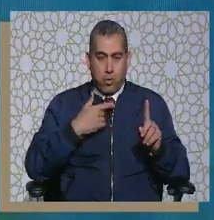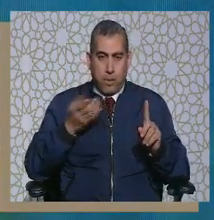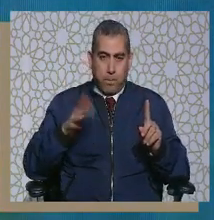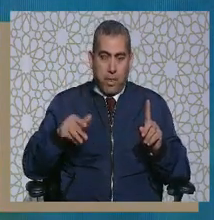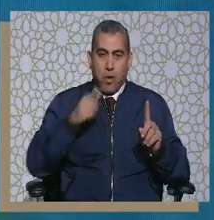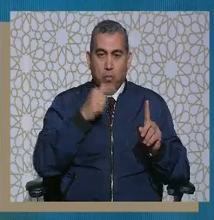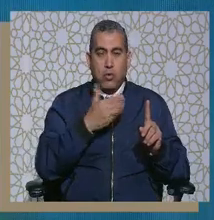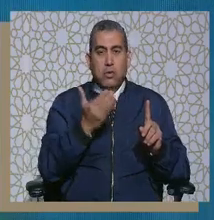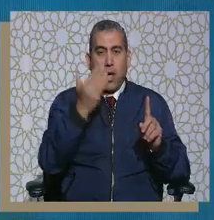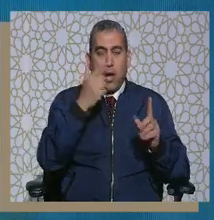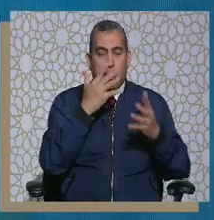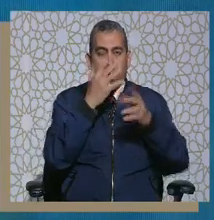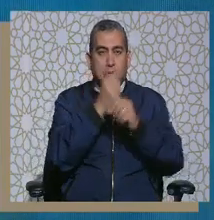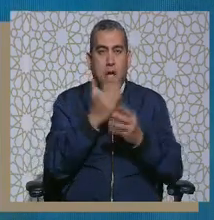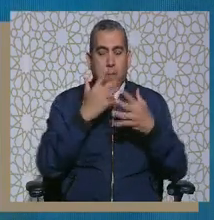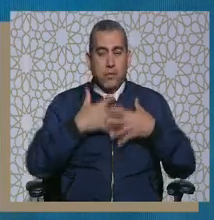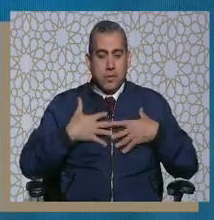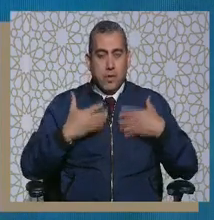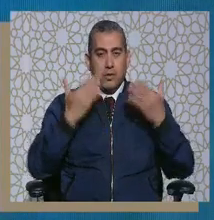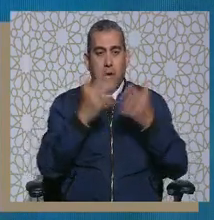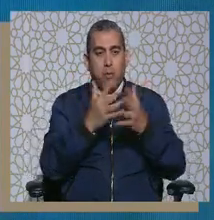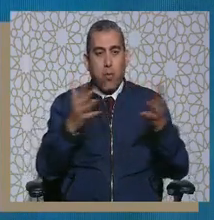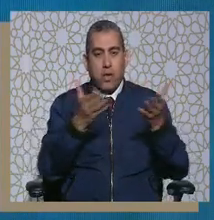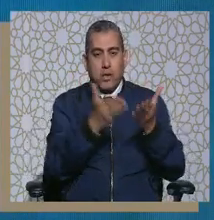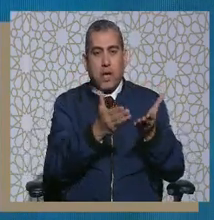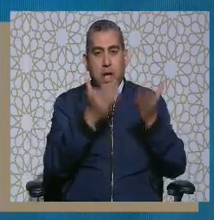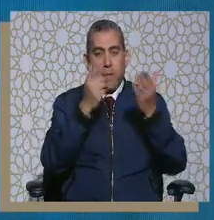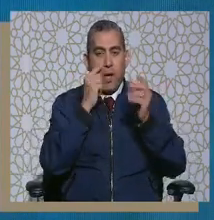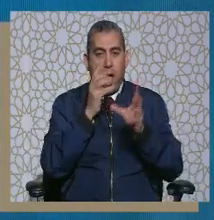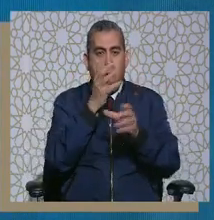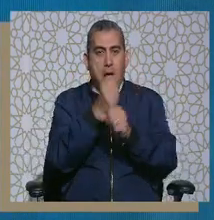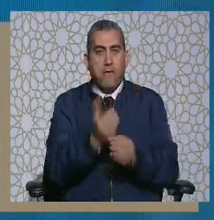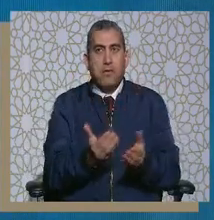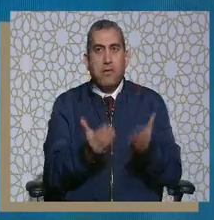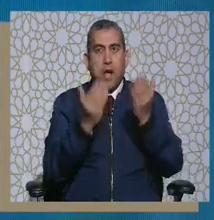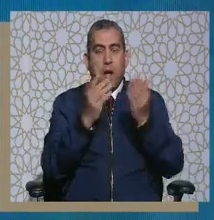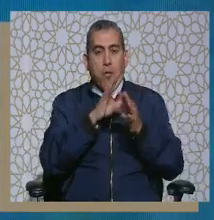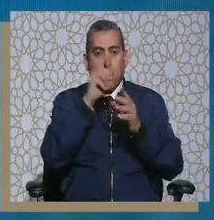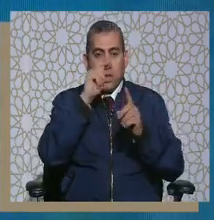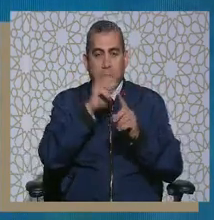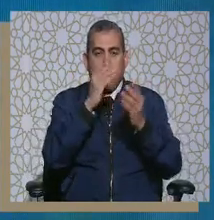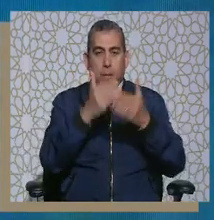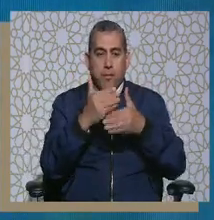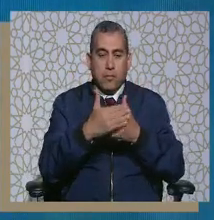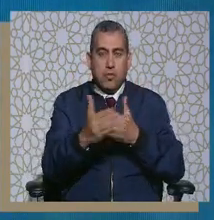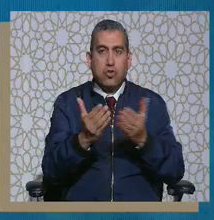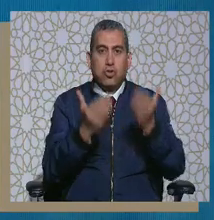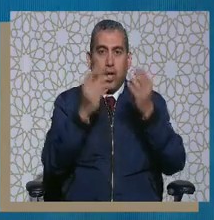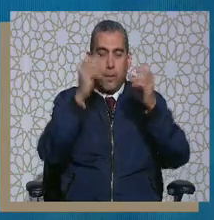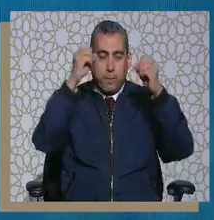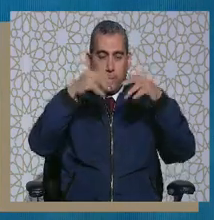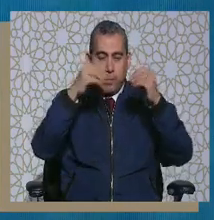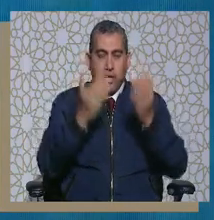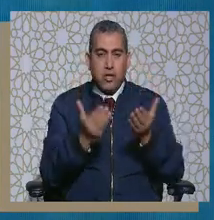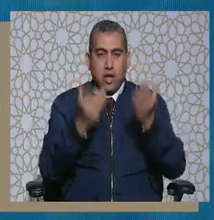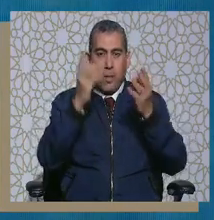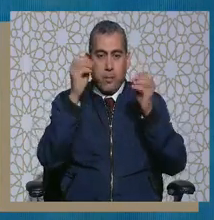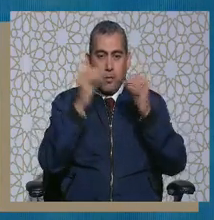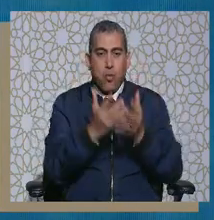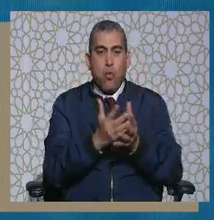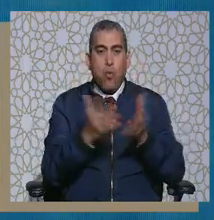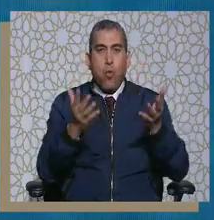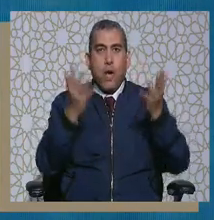ويسعدك ويوس عليها ويحفظها يا رب من كل مكروه وسوء ويبارك لها ويرزقها رزق